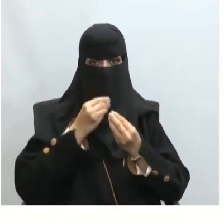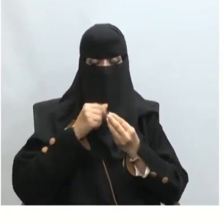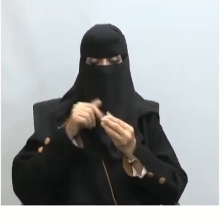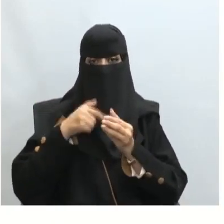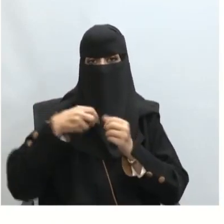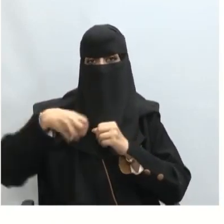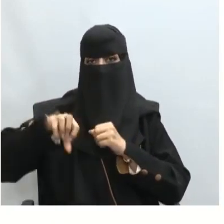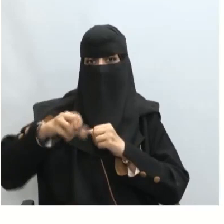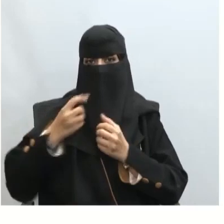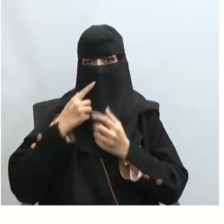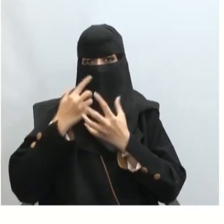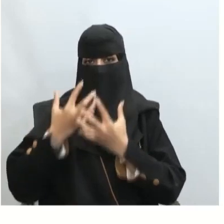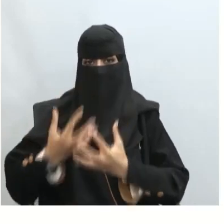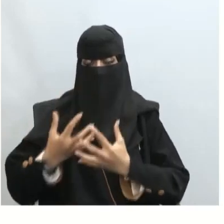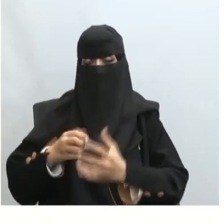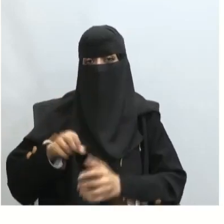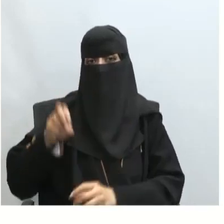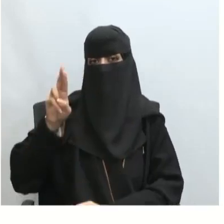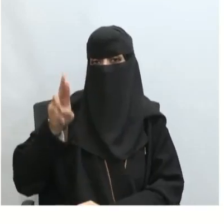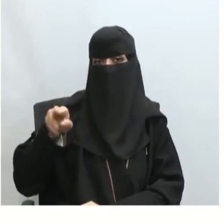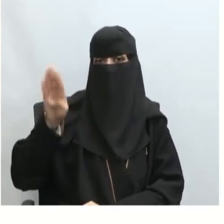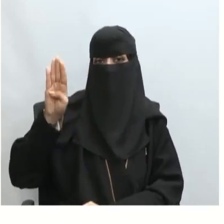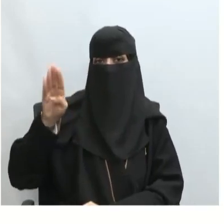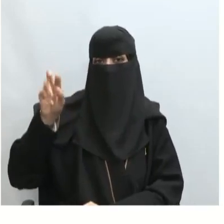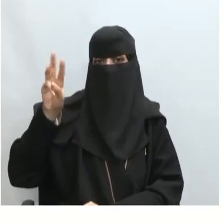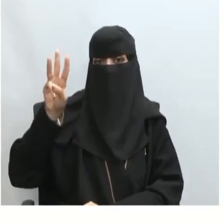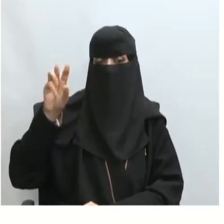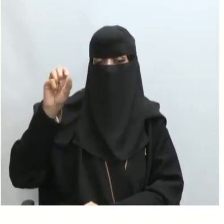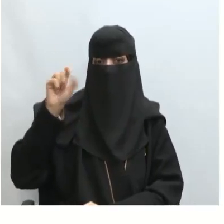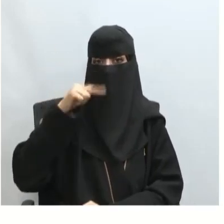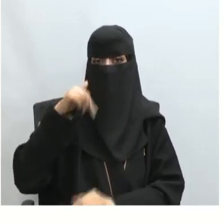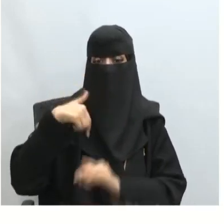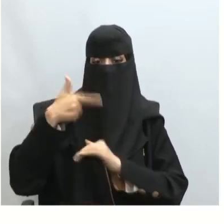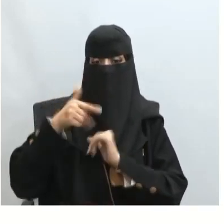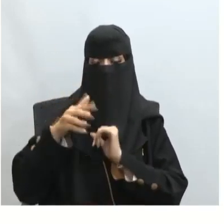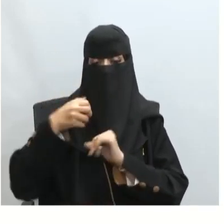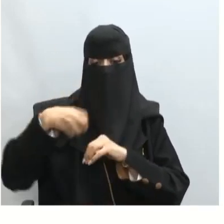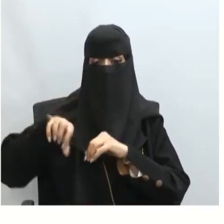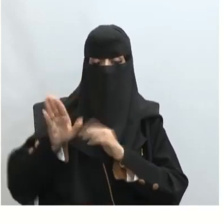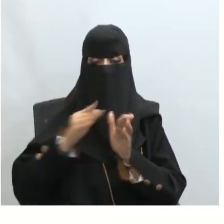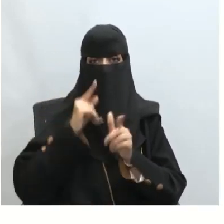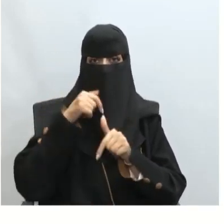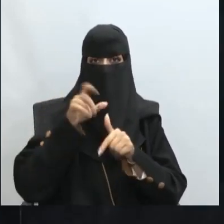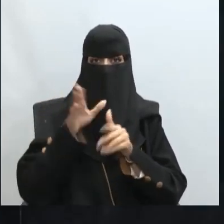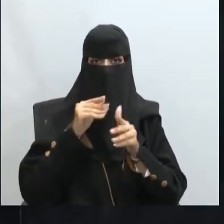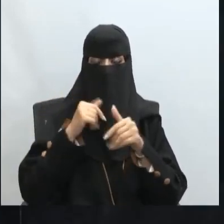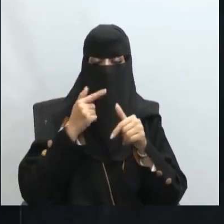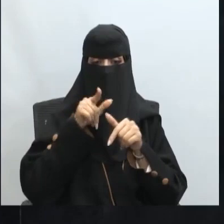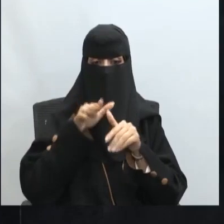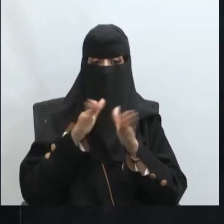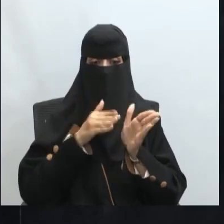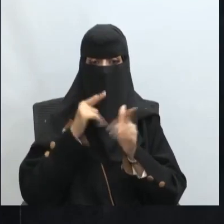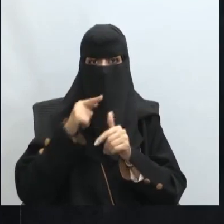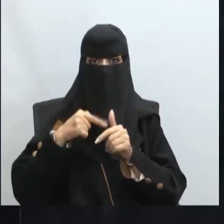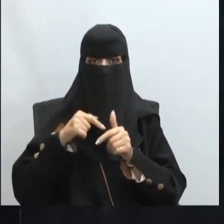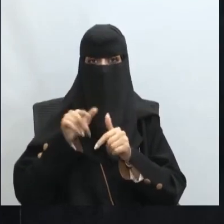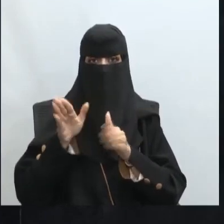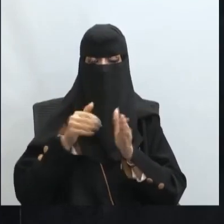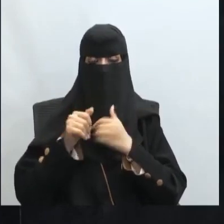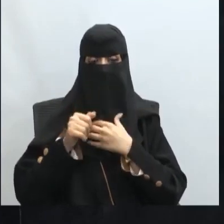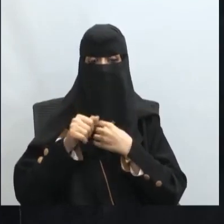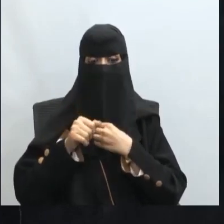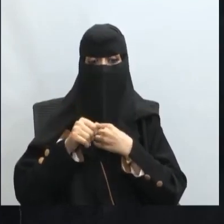نوعه تكثف احسنتم تفاعل تكثف والناتج الثاني وسيكون جزيء ما سيعطيني هنا استر